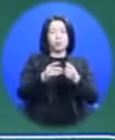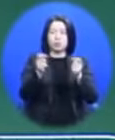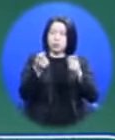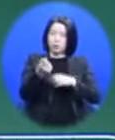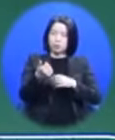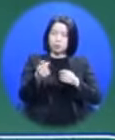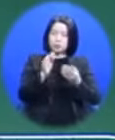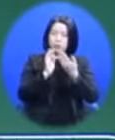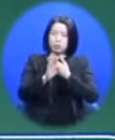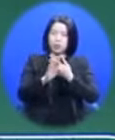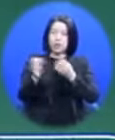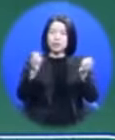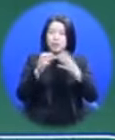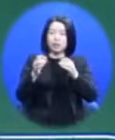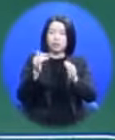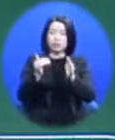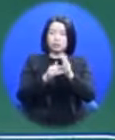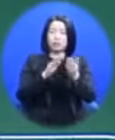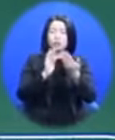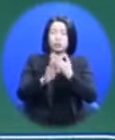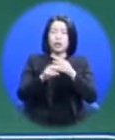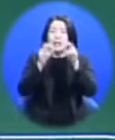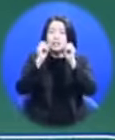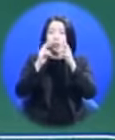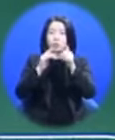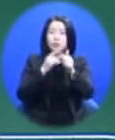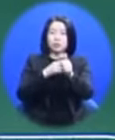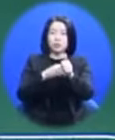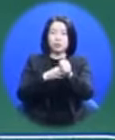있다가 이야기가 다 끝나고 가서 그 선교사님에게